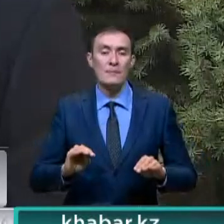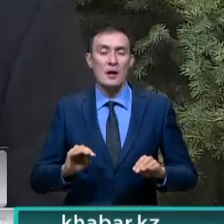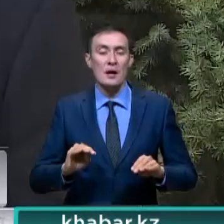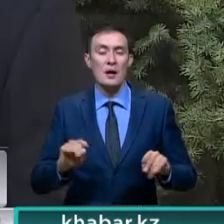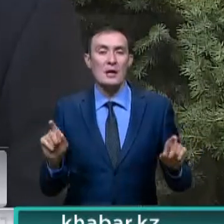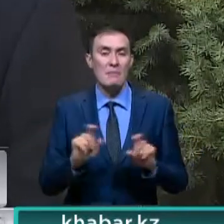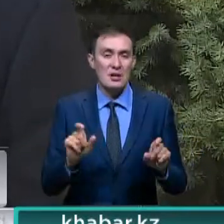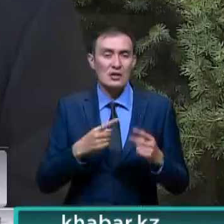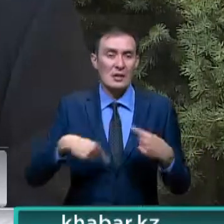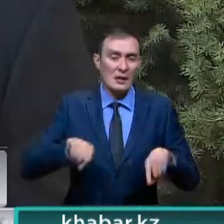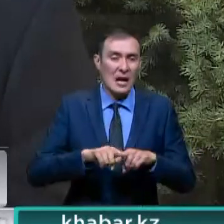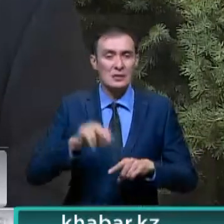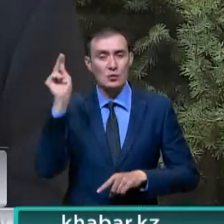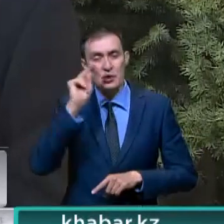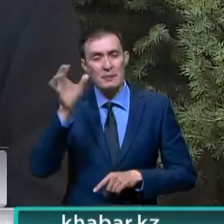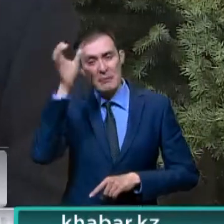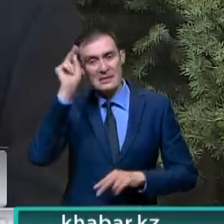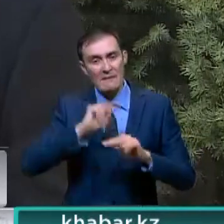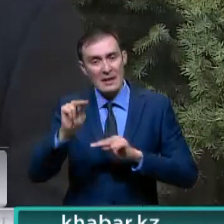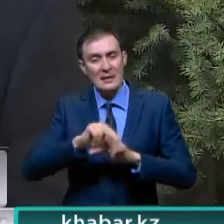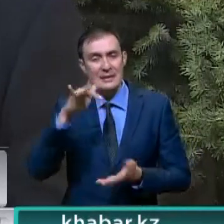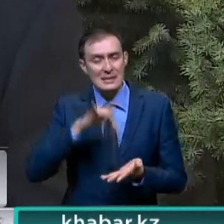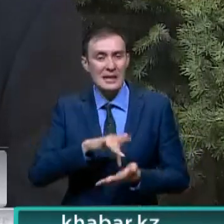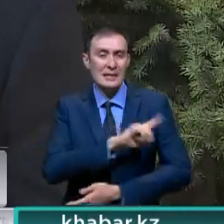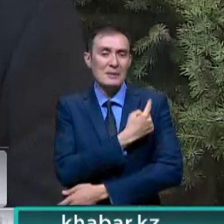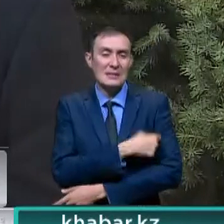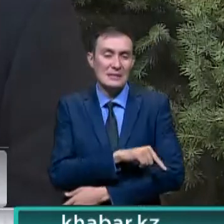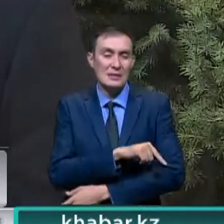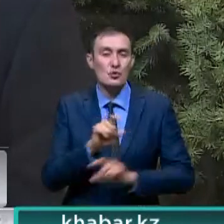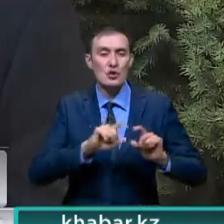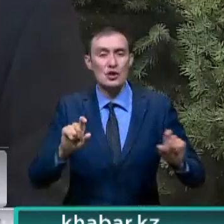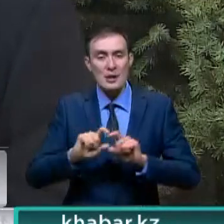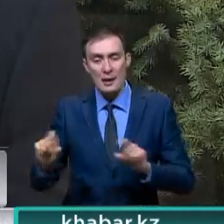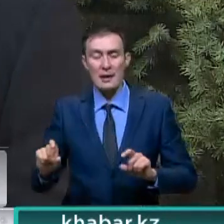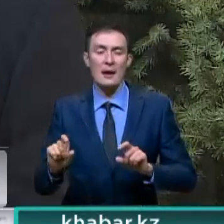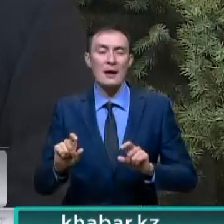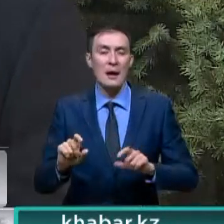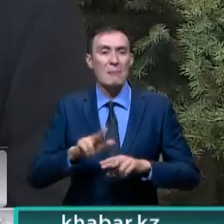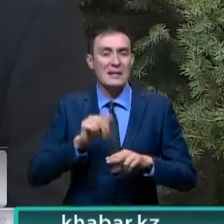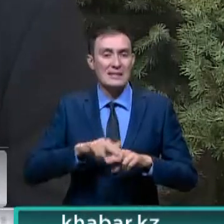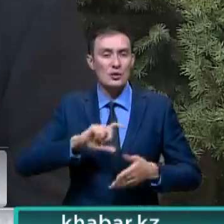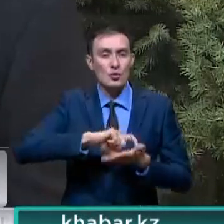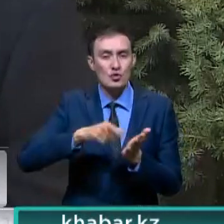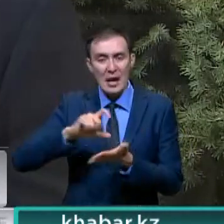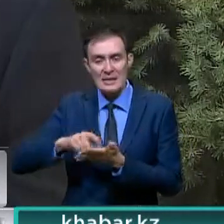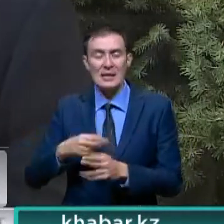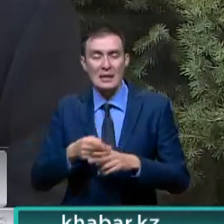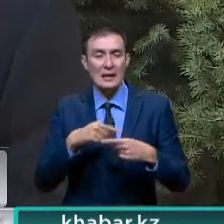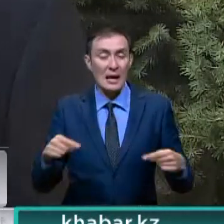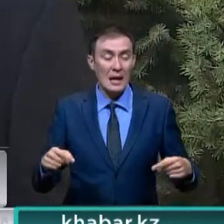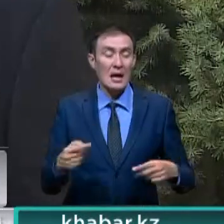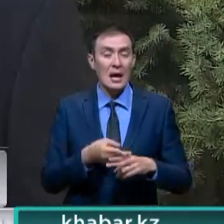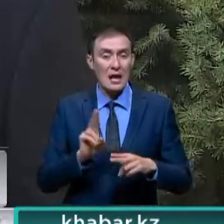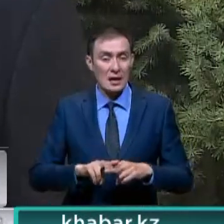коммерческие кластеры, учебно-образовательные центры, медицинские учреждения, полицейские участки и так далее и тому подобное. То